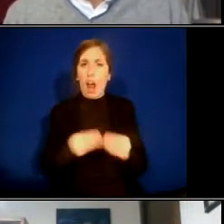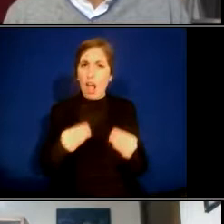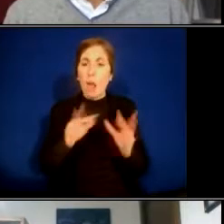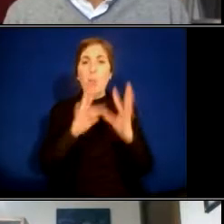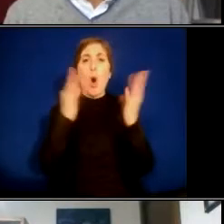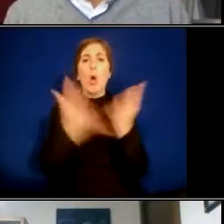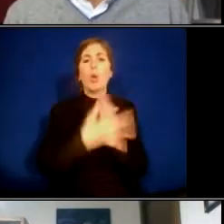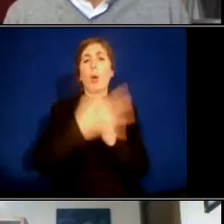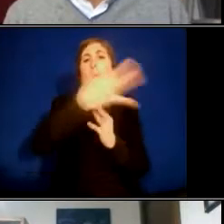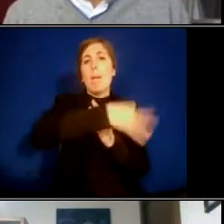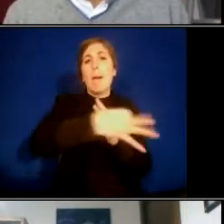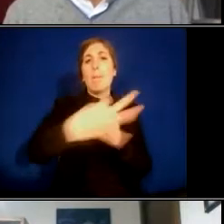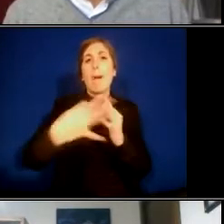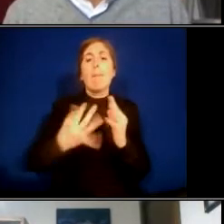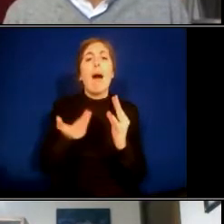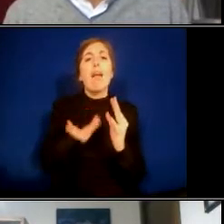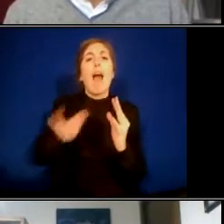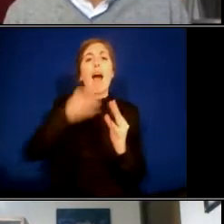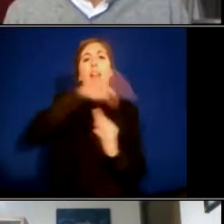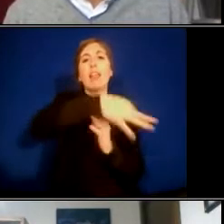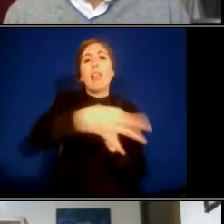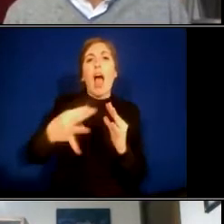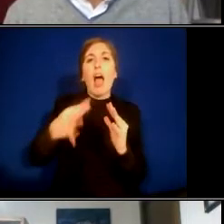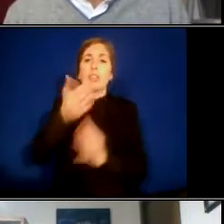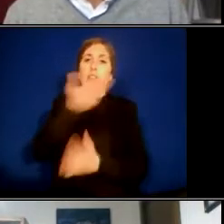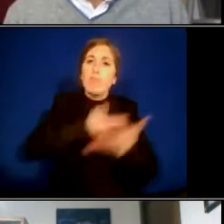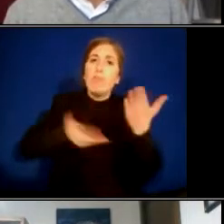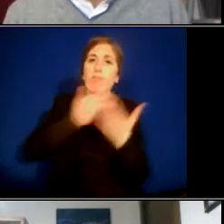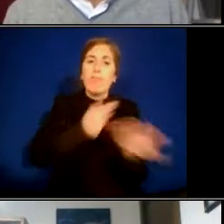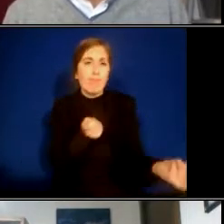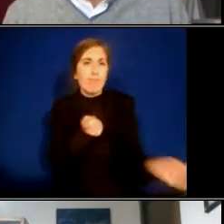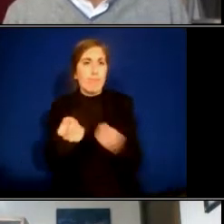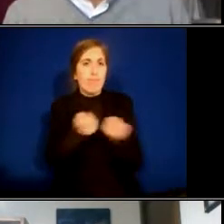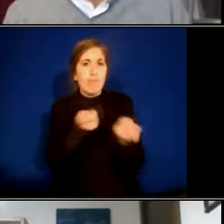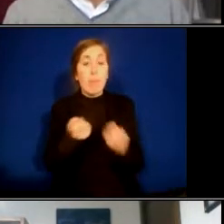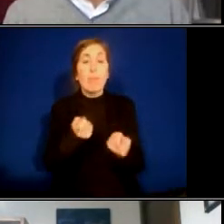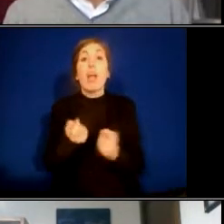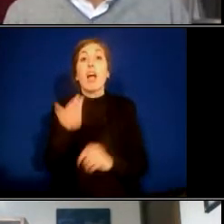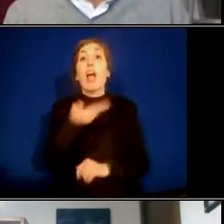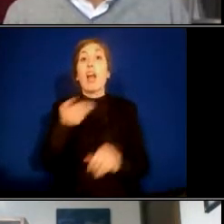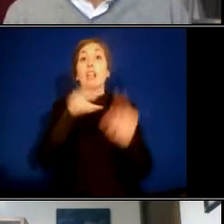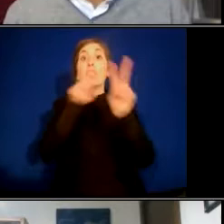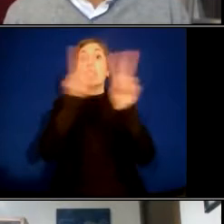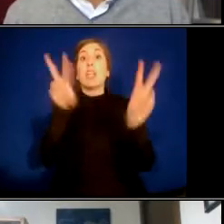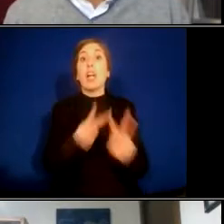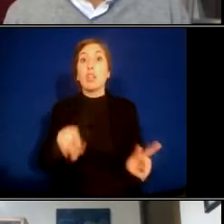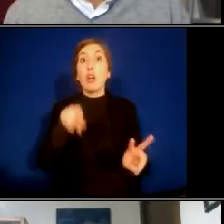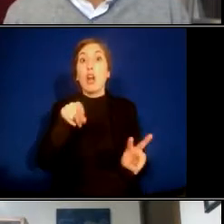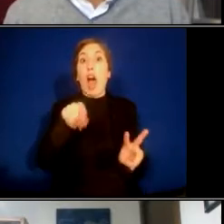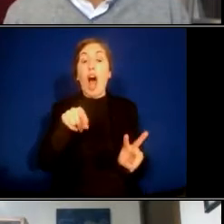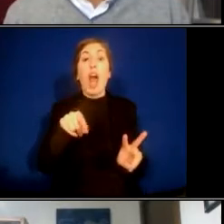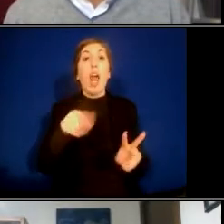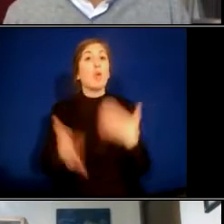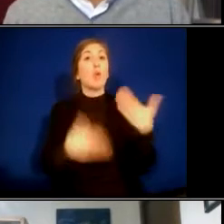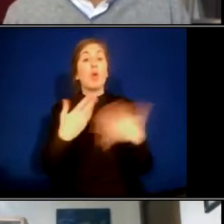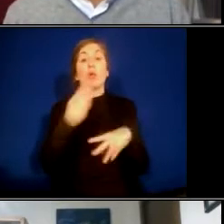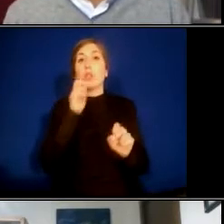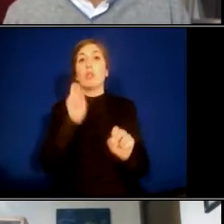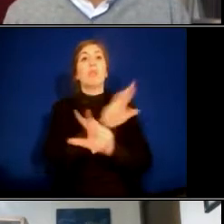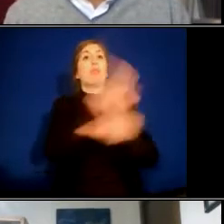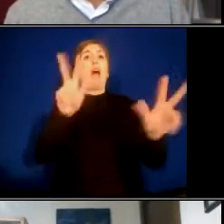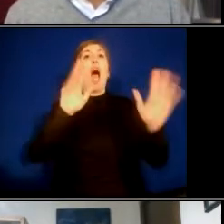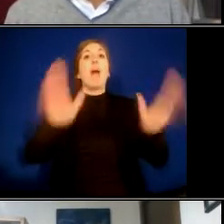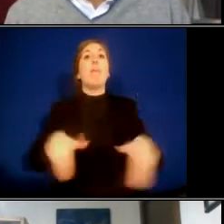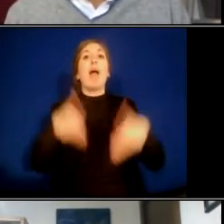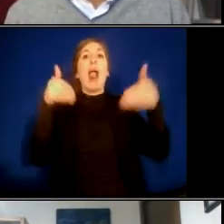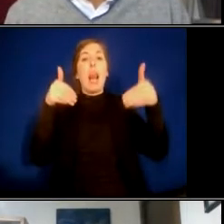mondo, ha immediatamente pubblicato un rapid response a cui tutta la famiglia Caritas, al di là del network, ha dato